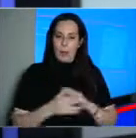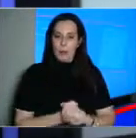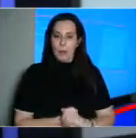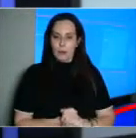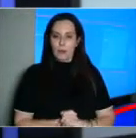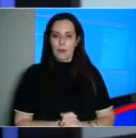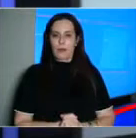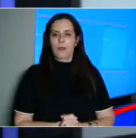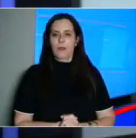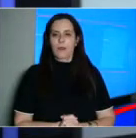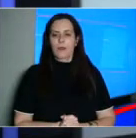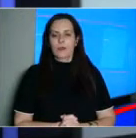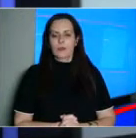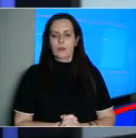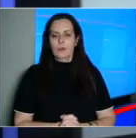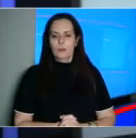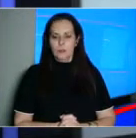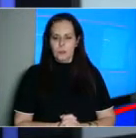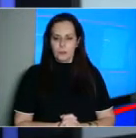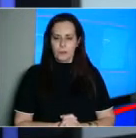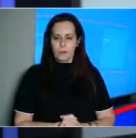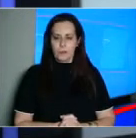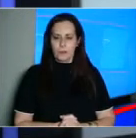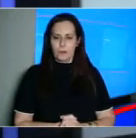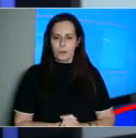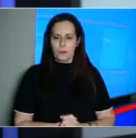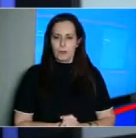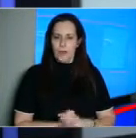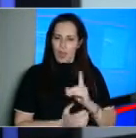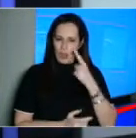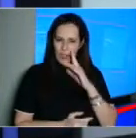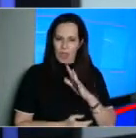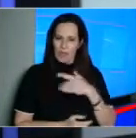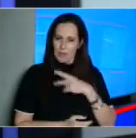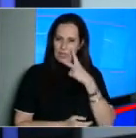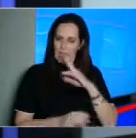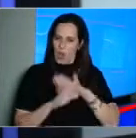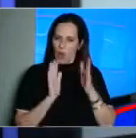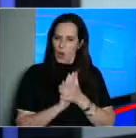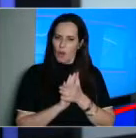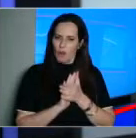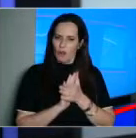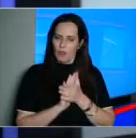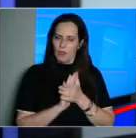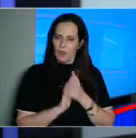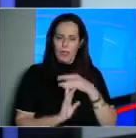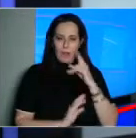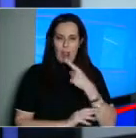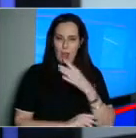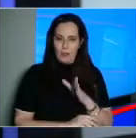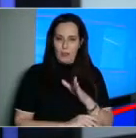נוריאלי איתי בסקייפ, אני רוצה שתעלו אותו בבקשה, זה יהיה נחמד. עכשיו תשמעי, אני מסתכל על כל זה, אני חייב